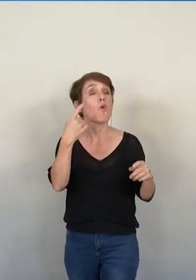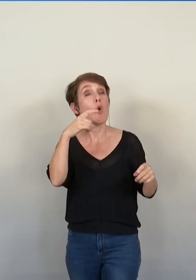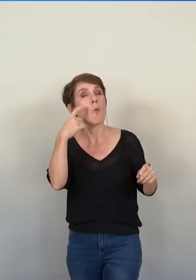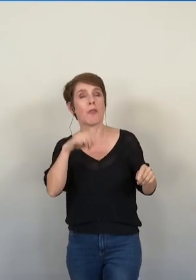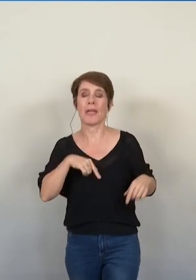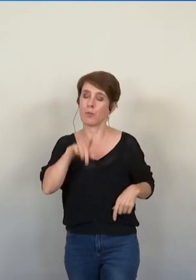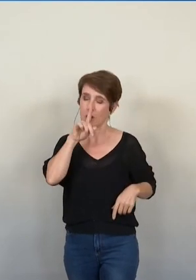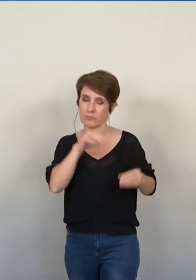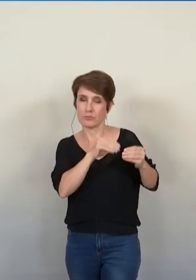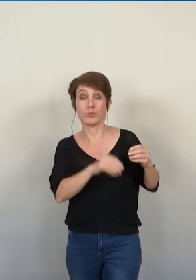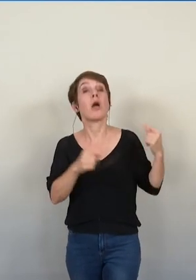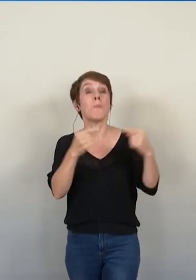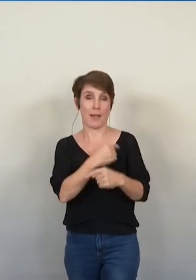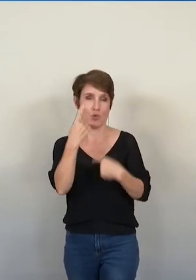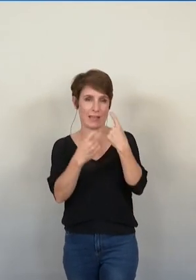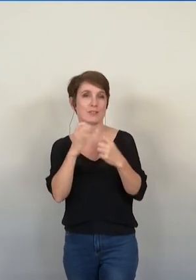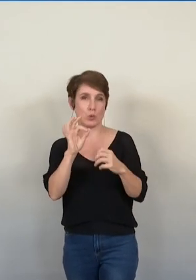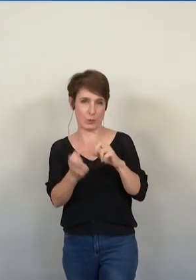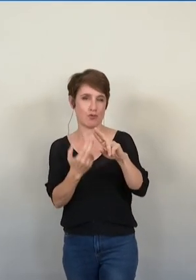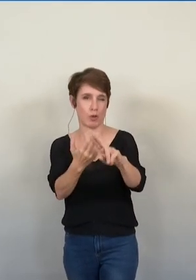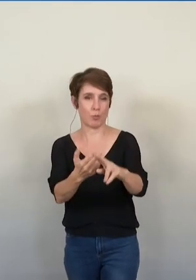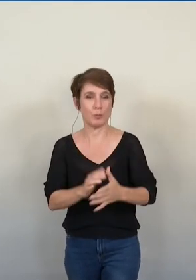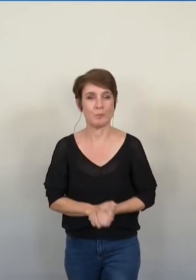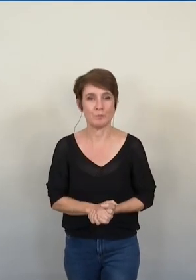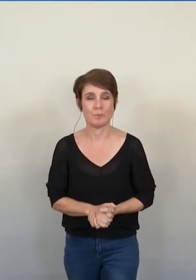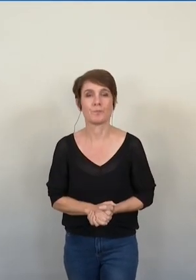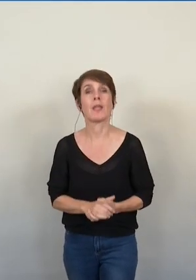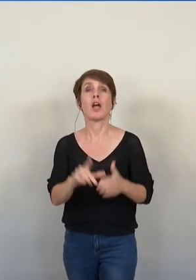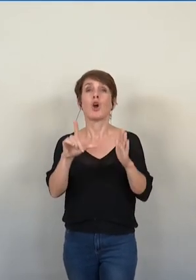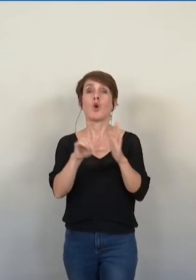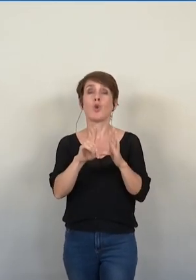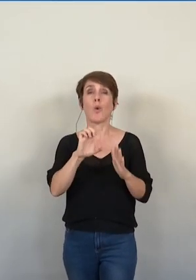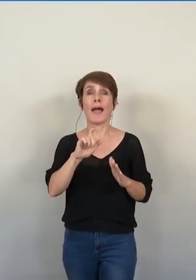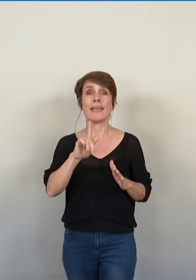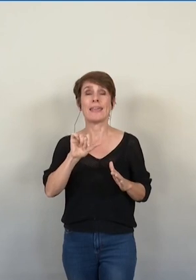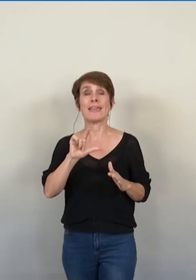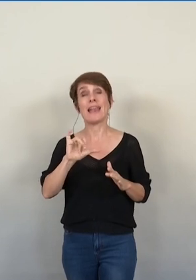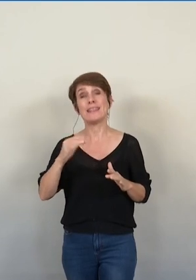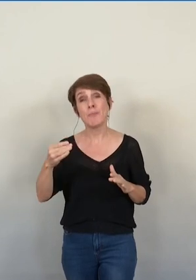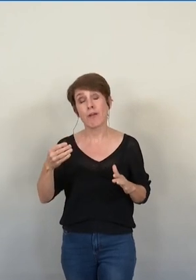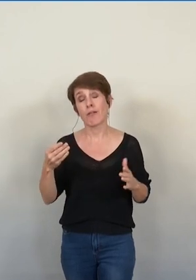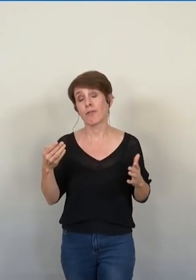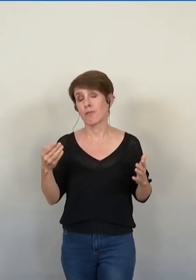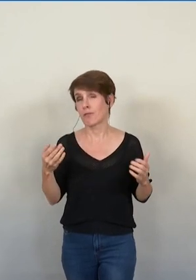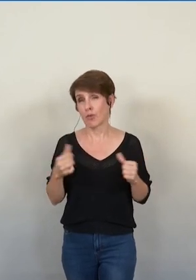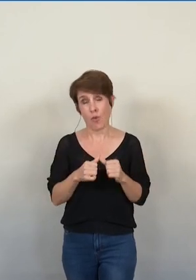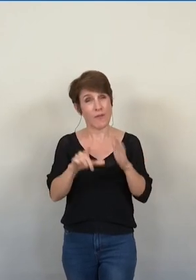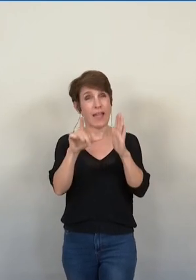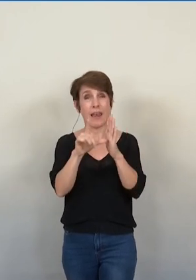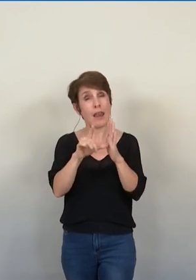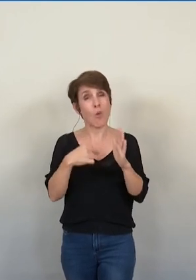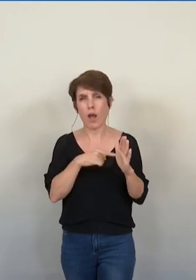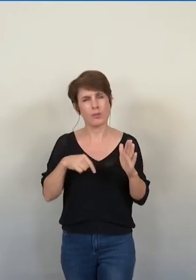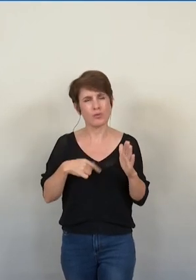mais en tout cas aux interrogations sur la loi égalim on n' pas attendu le la loi pour dépasser les objectifs à atteindre